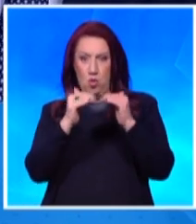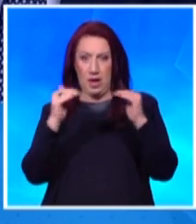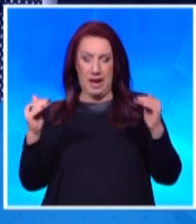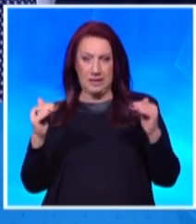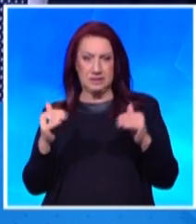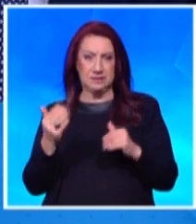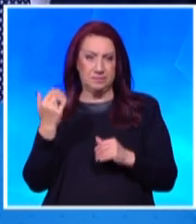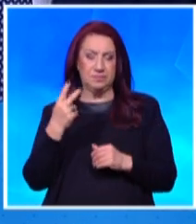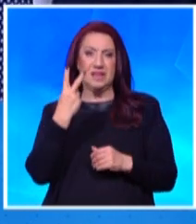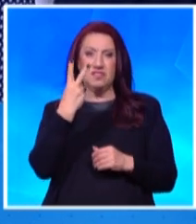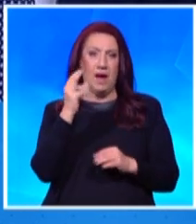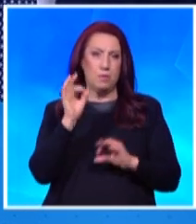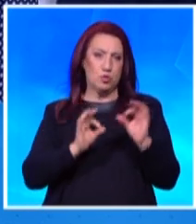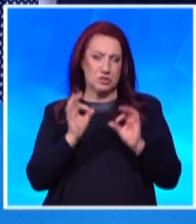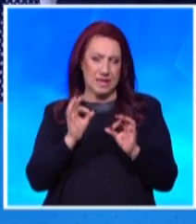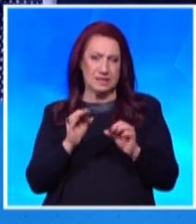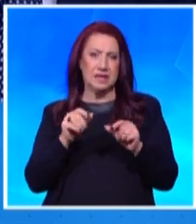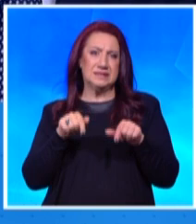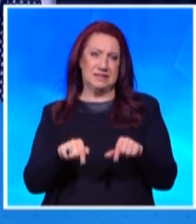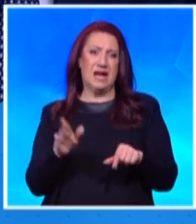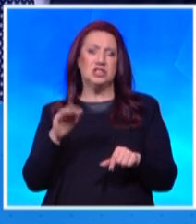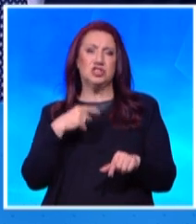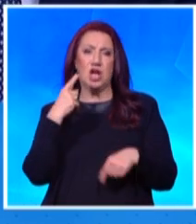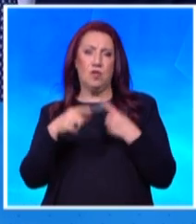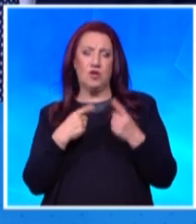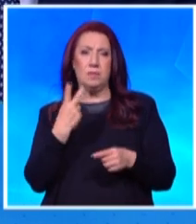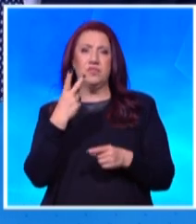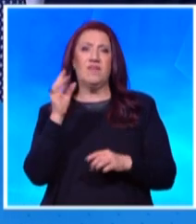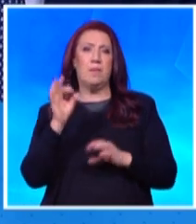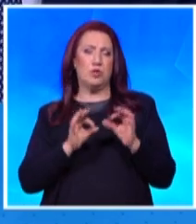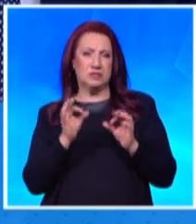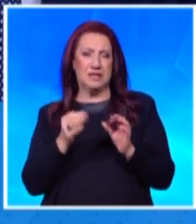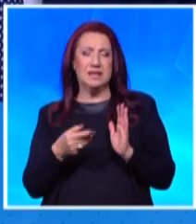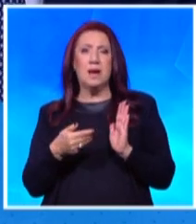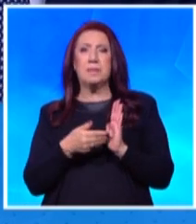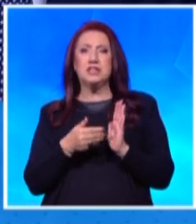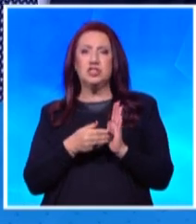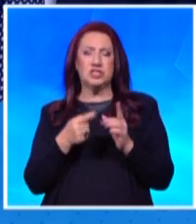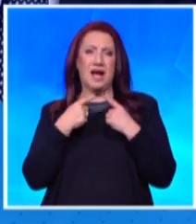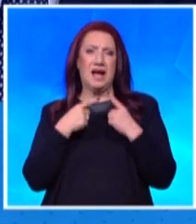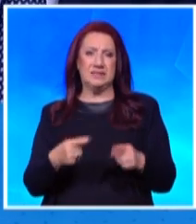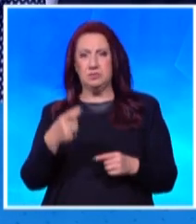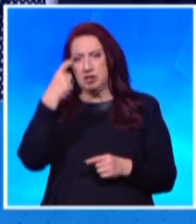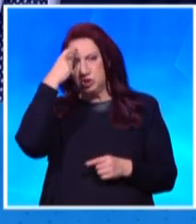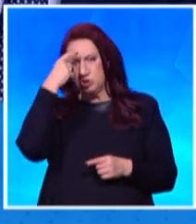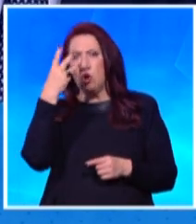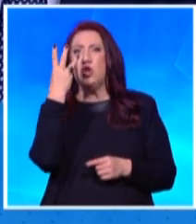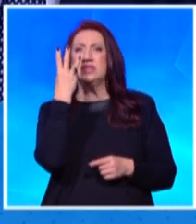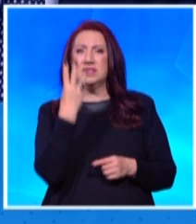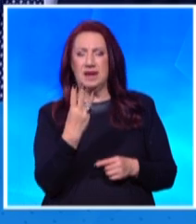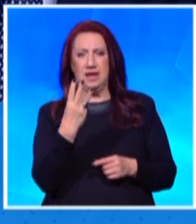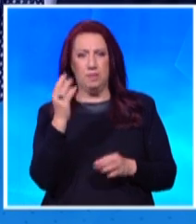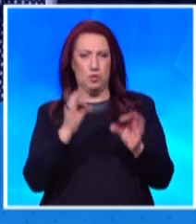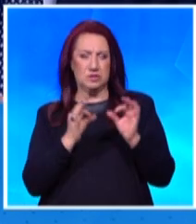с вас щяхме да говорим за 2% дефицит, нали така? Тоест причината да казваме числото 3 Не, че ние знаеме какво стои зад него като цифри, като